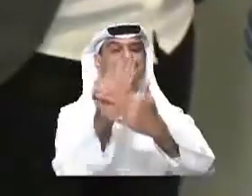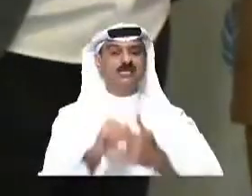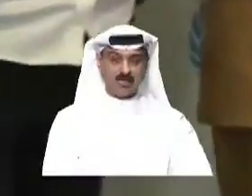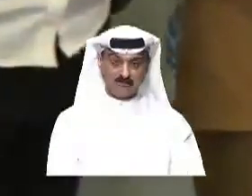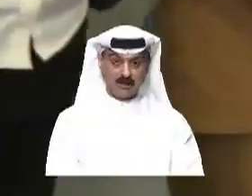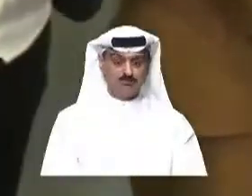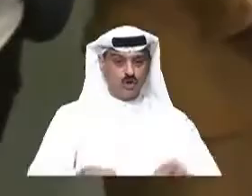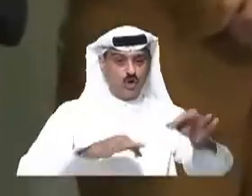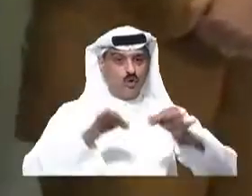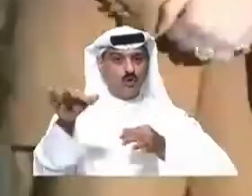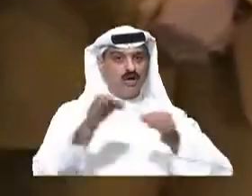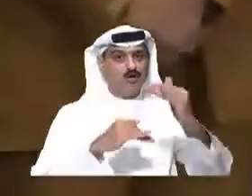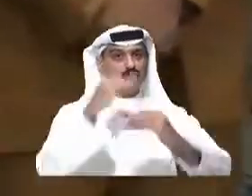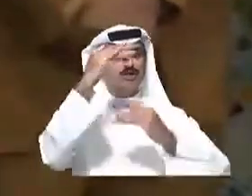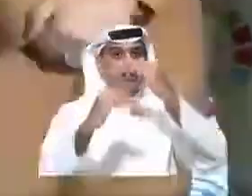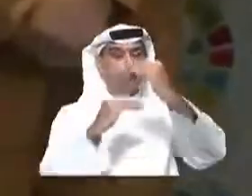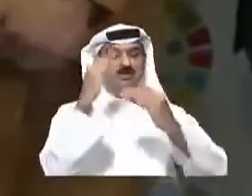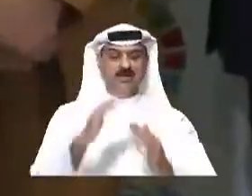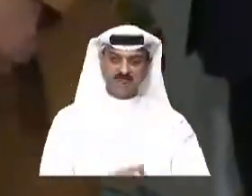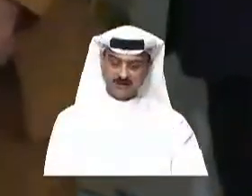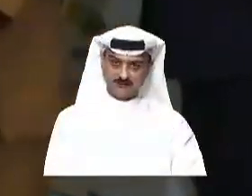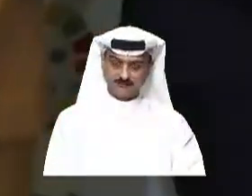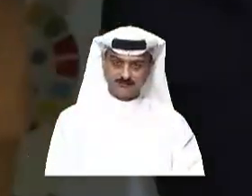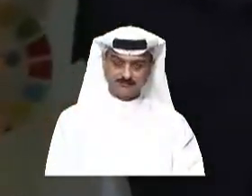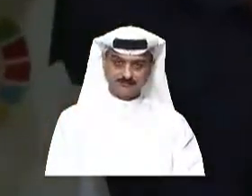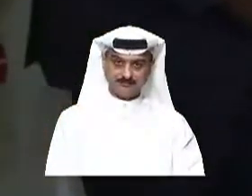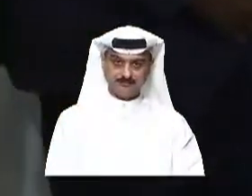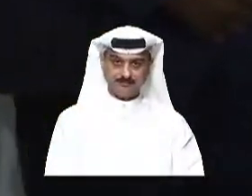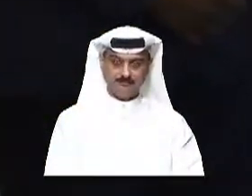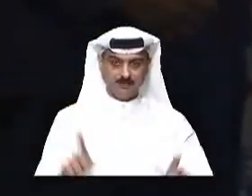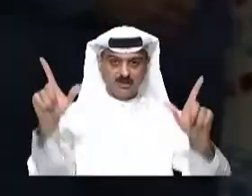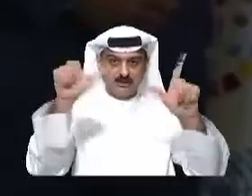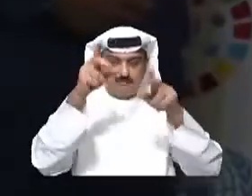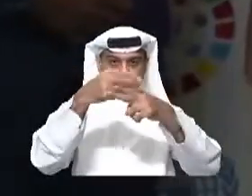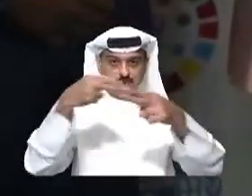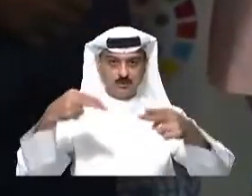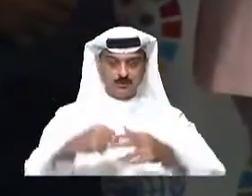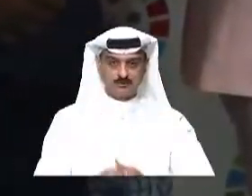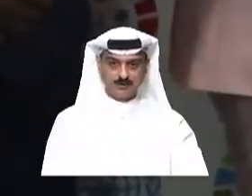وخطتها التنموية الطموحة. ديما دحدل، تلفزيون دولة الكويت.